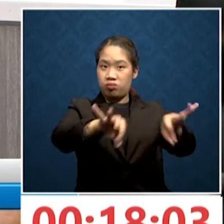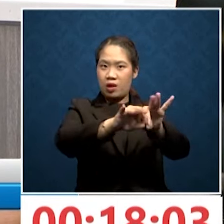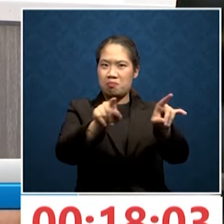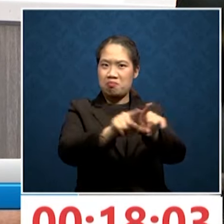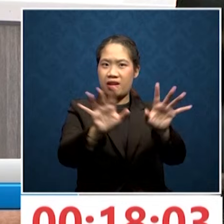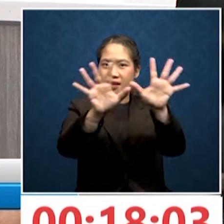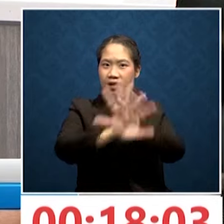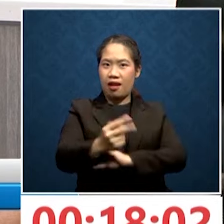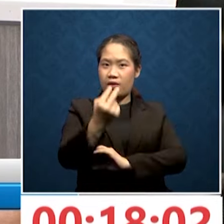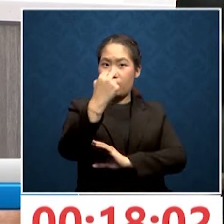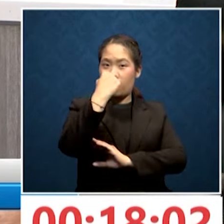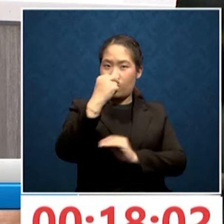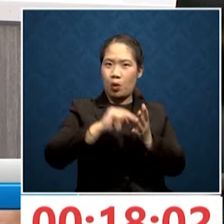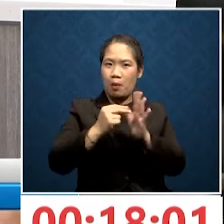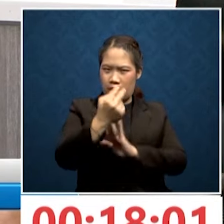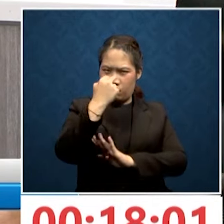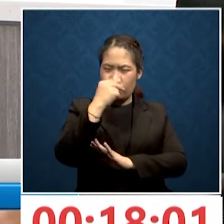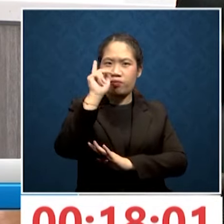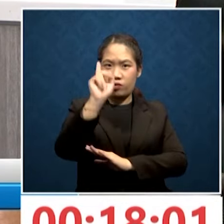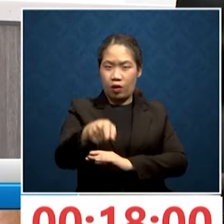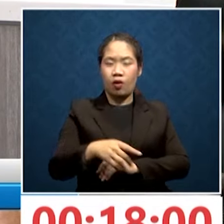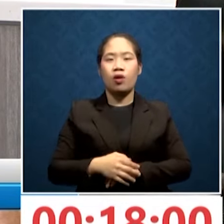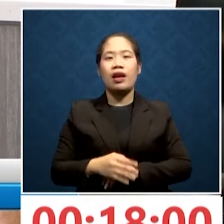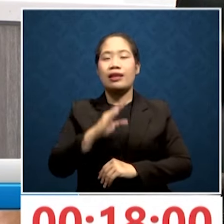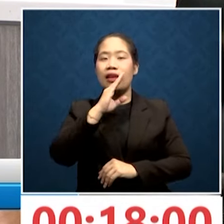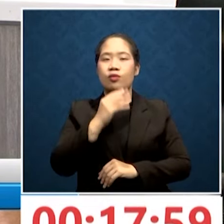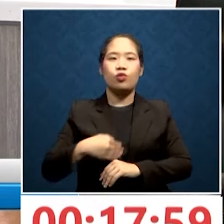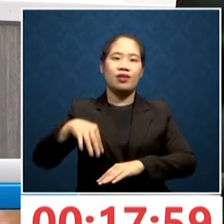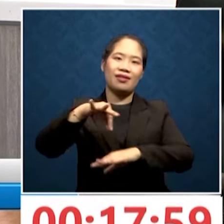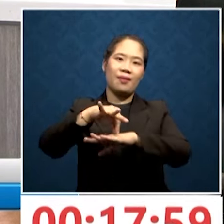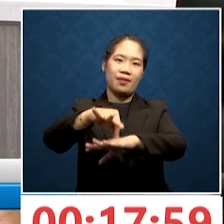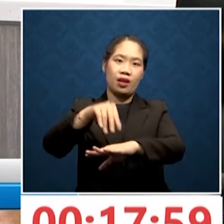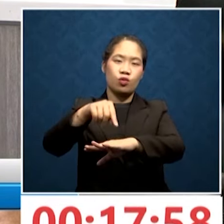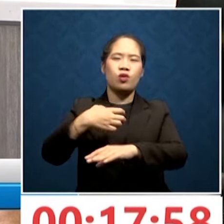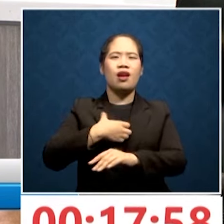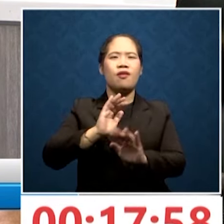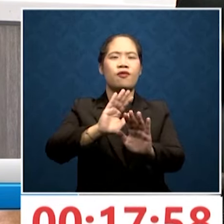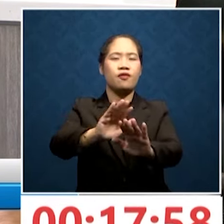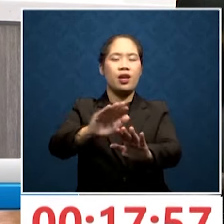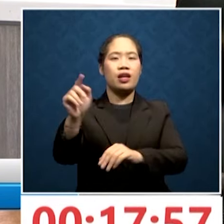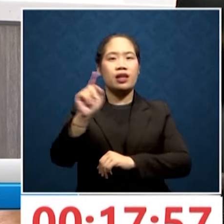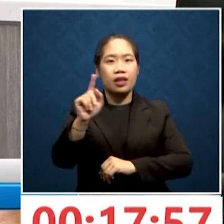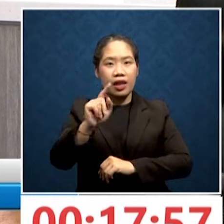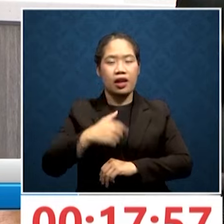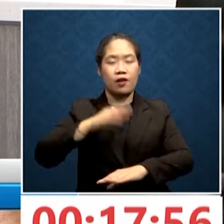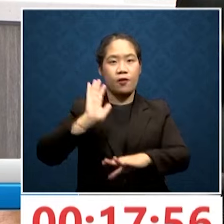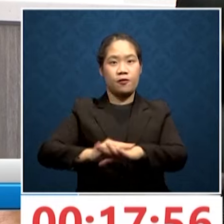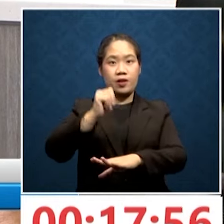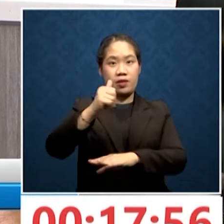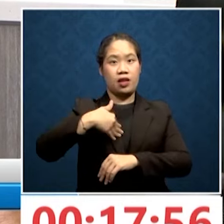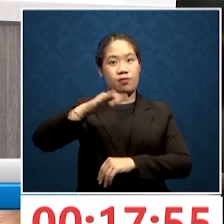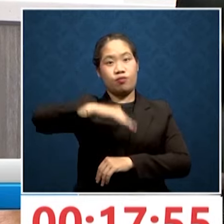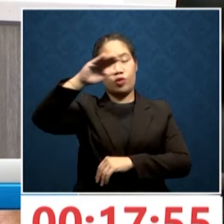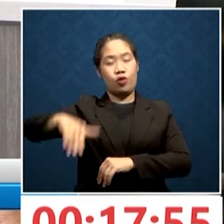าดไม่ได้ดังนั้นเมื่อท่านมาอยู่ตรงนี้อยากจะฝากท่านว่าให้ท่านฝากฝีมือให้กับพี่น้องชาวสา